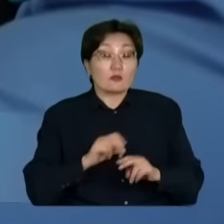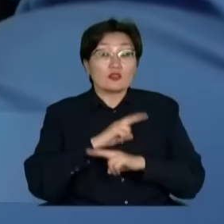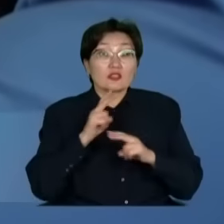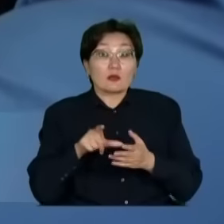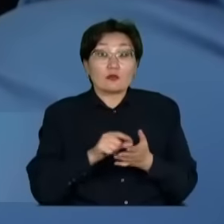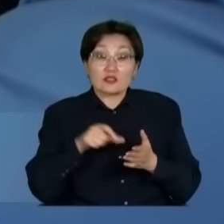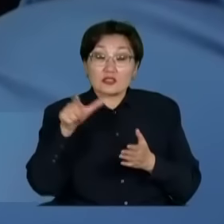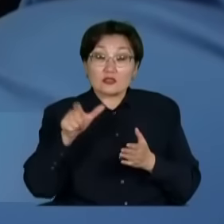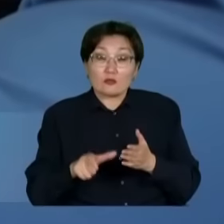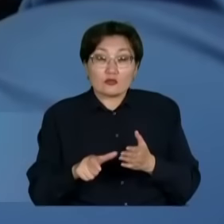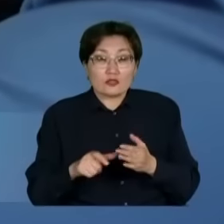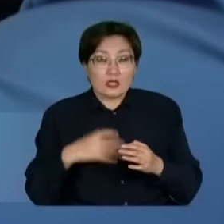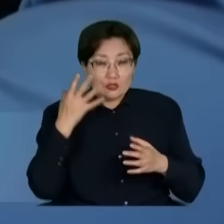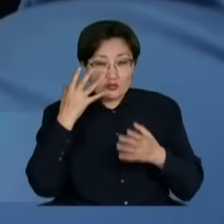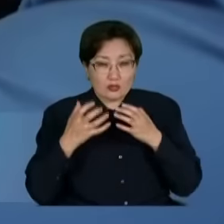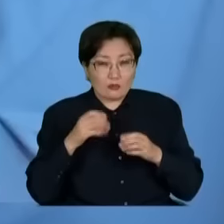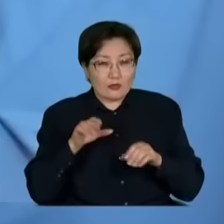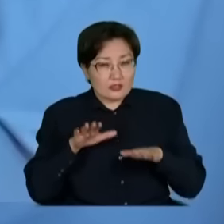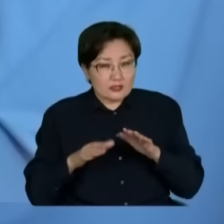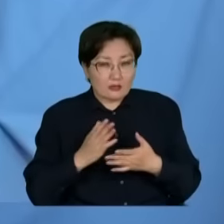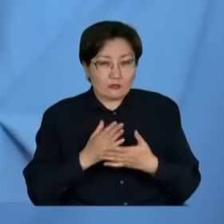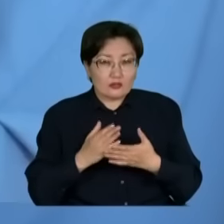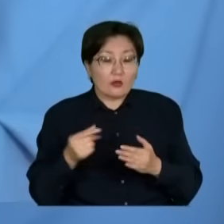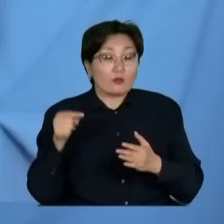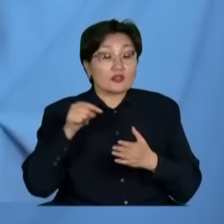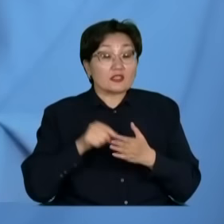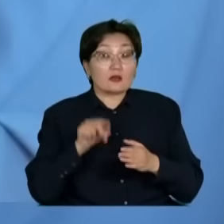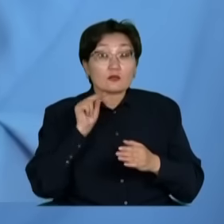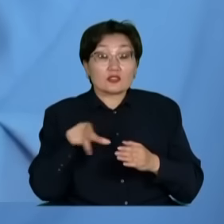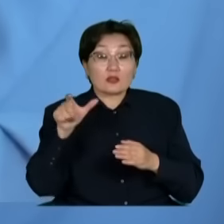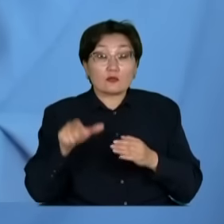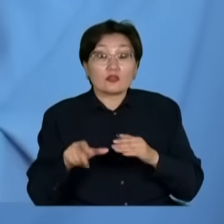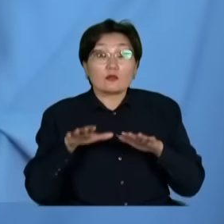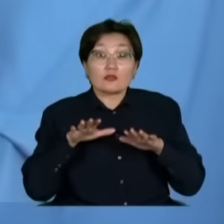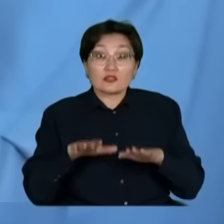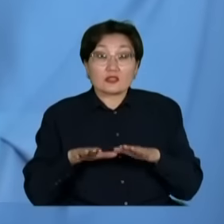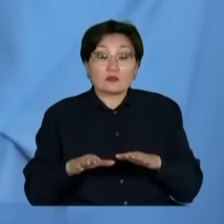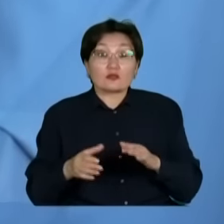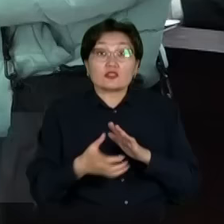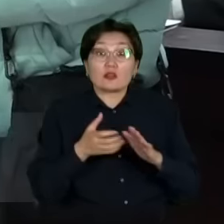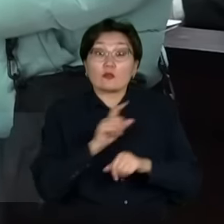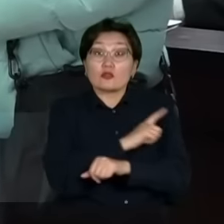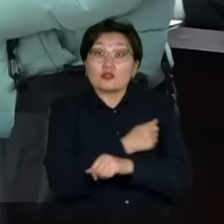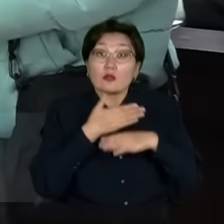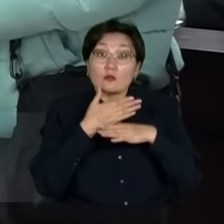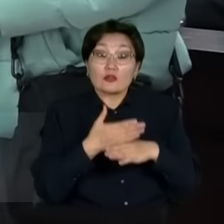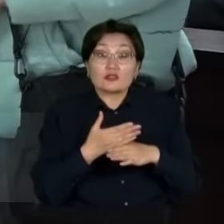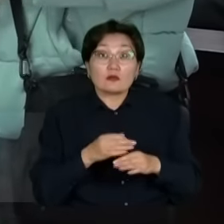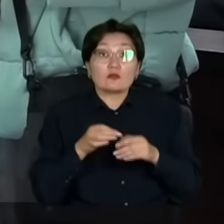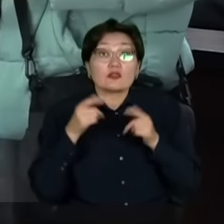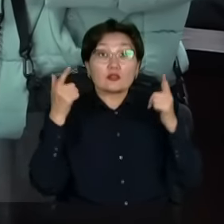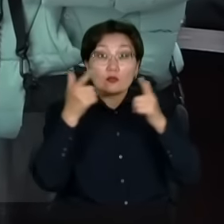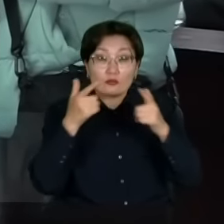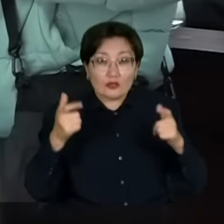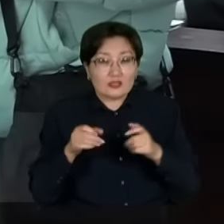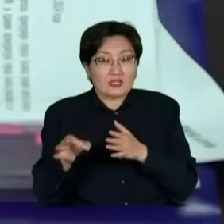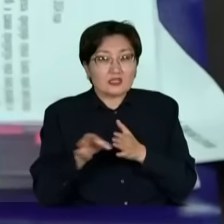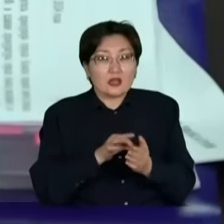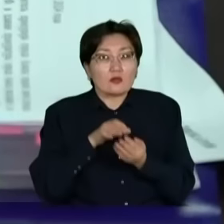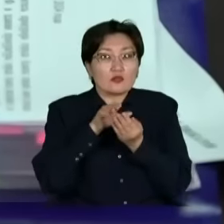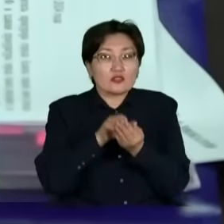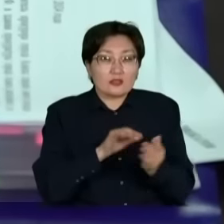пенсионерки вызывают серьёзные подозрения как оказалось подсудимая вместо того чтобы вызвать медиков сразу в компанию ритуальных